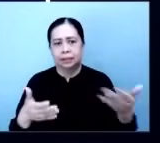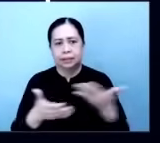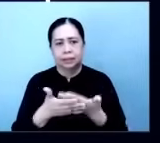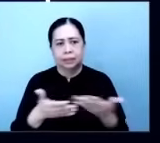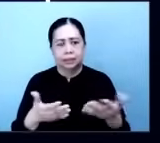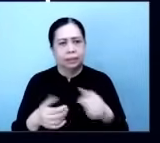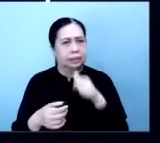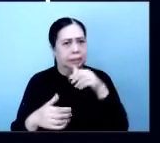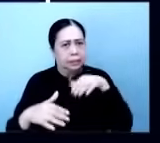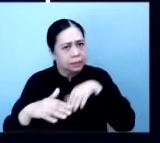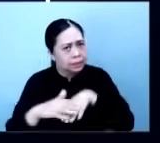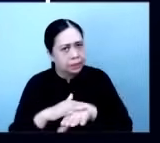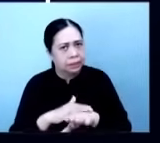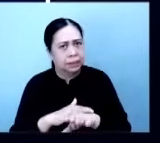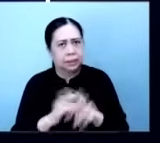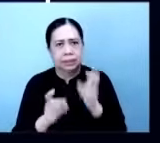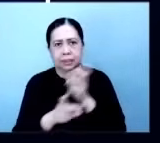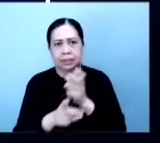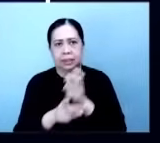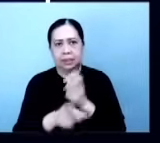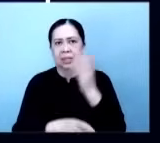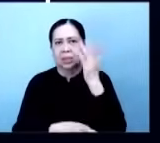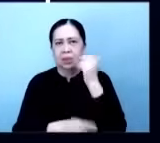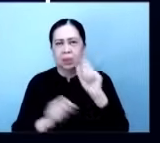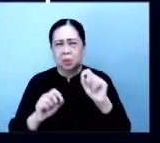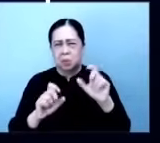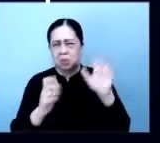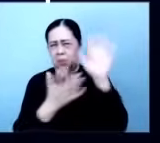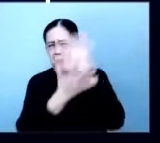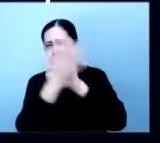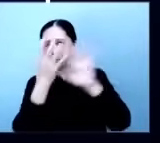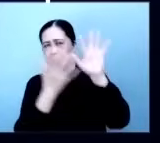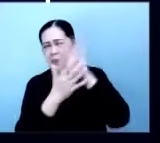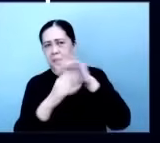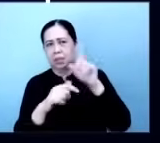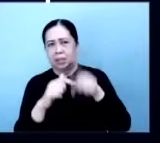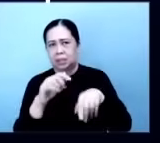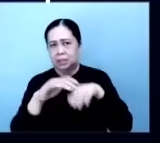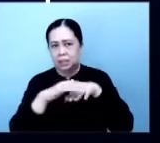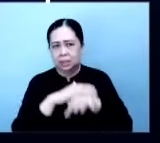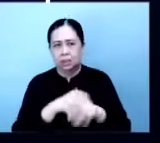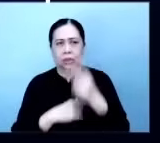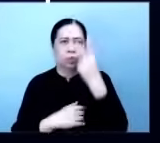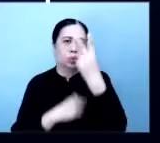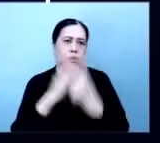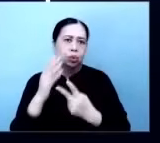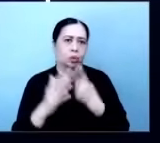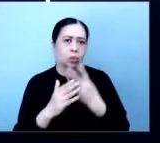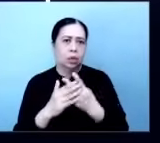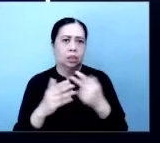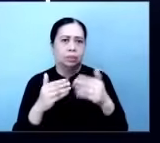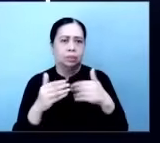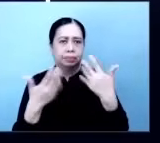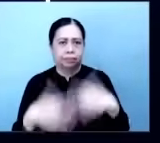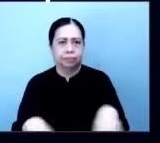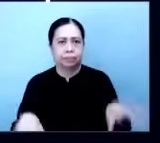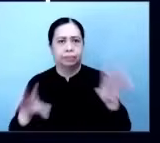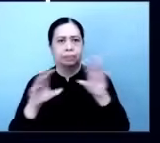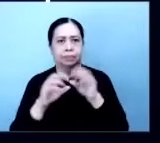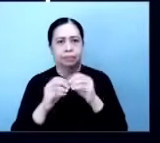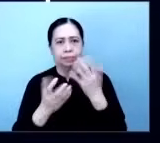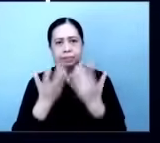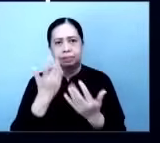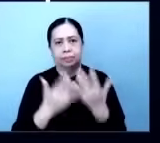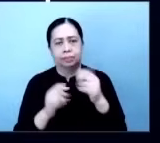ng mga bumbero ang building dahil sa kapal ng usok. Halos 2 oras nagtagal bago naapula ang apoy. Patuloy